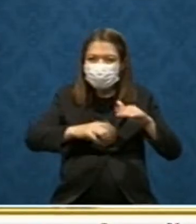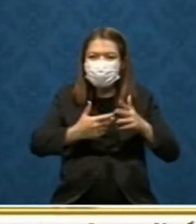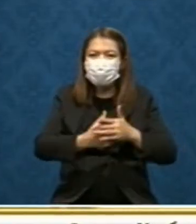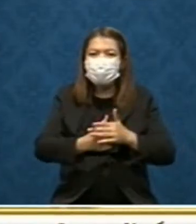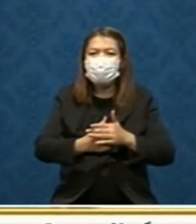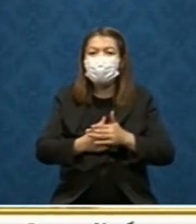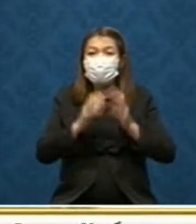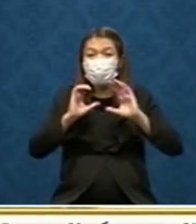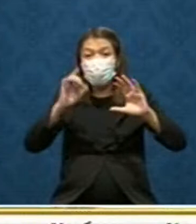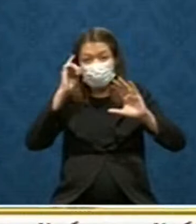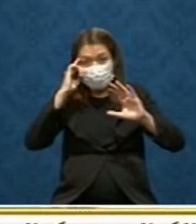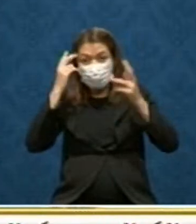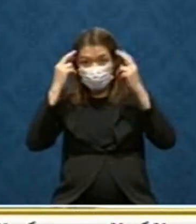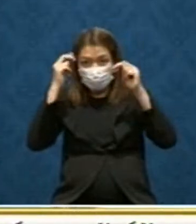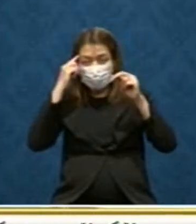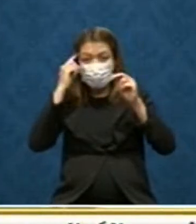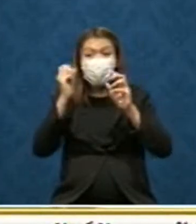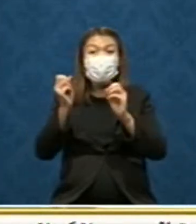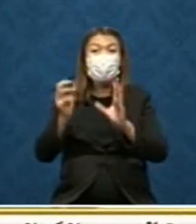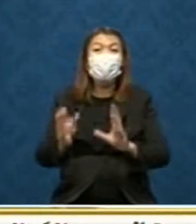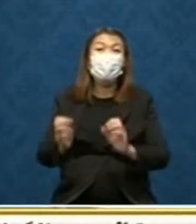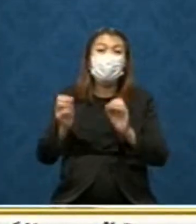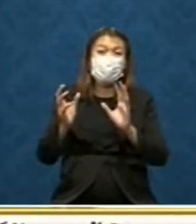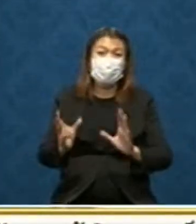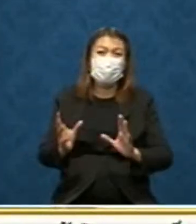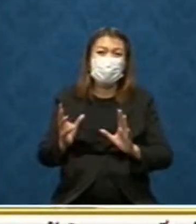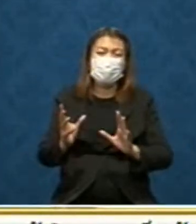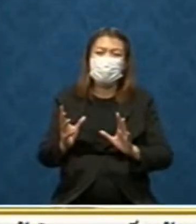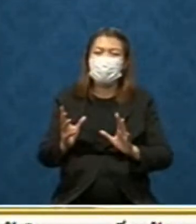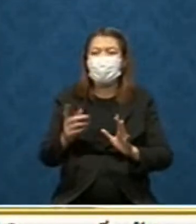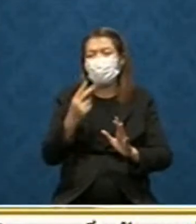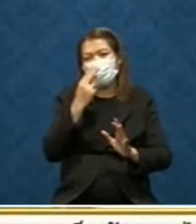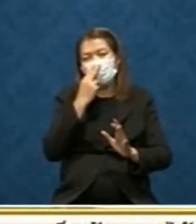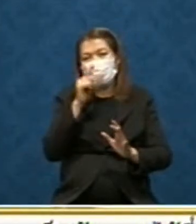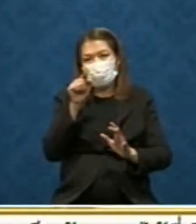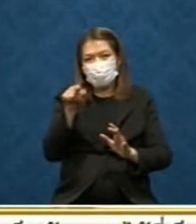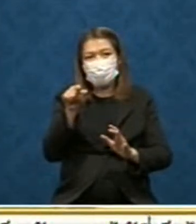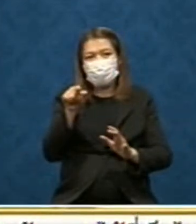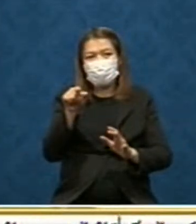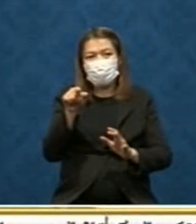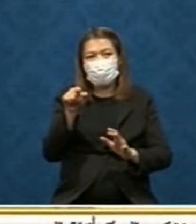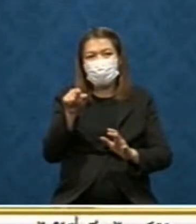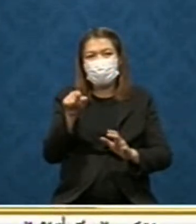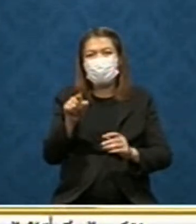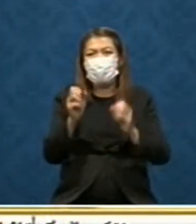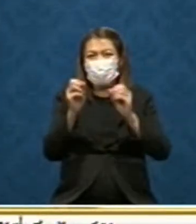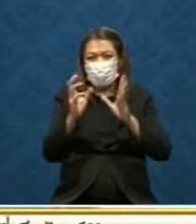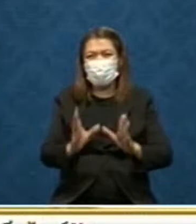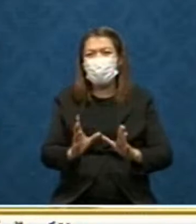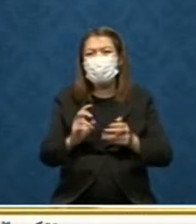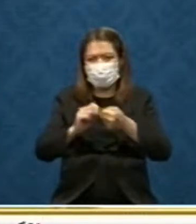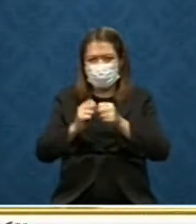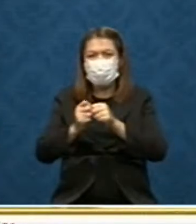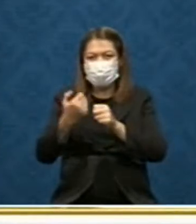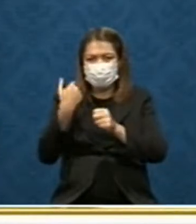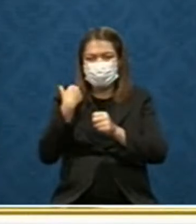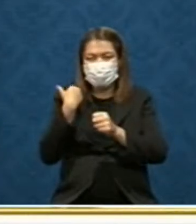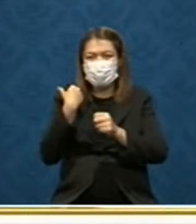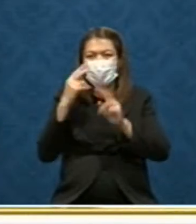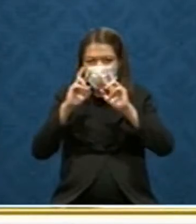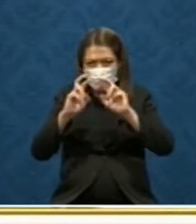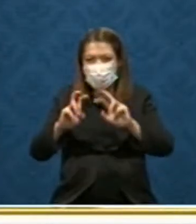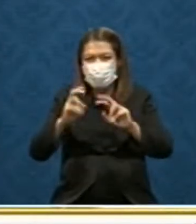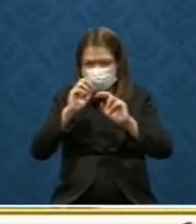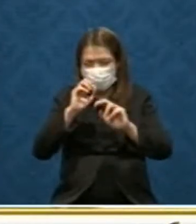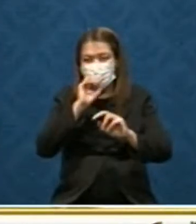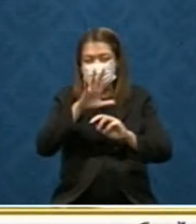นะ ยกรหอเปราคุภาพ Crow เรา เพื่ดูแลนคุภาพ Crow เราก็มีปัหานก็ผลกวิจัก